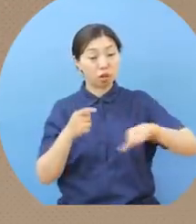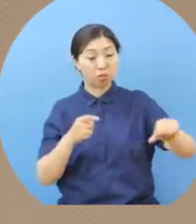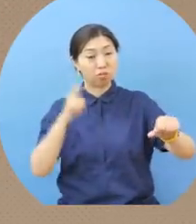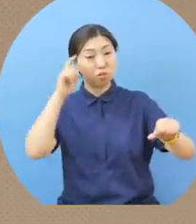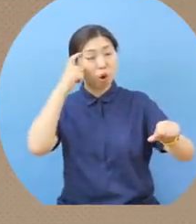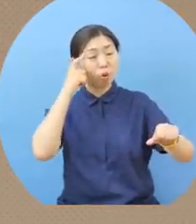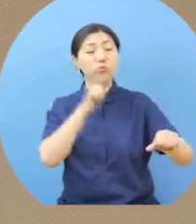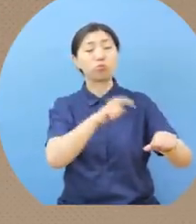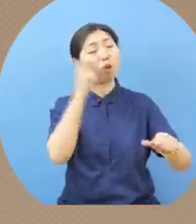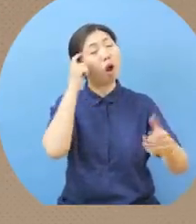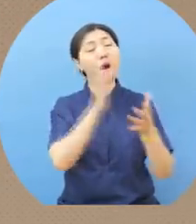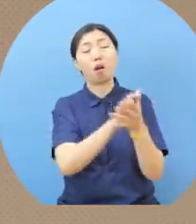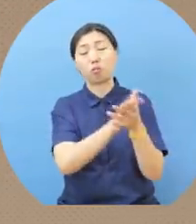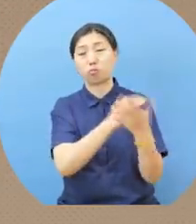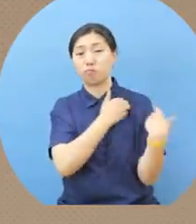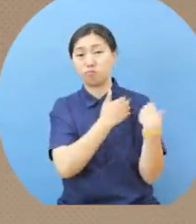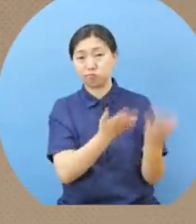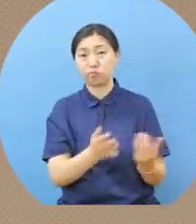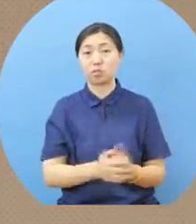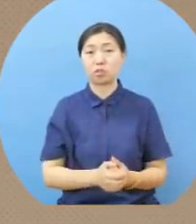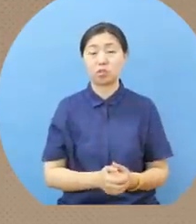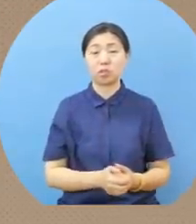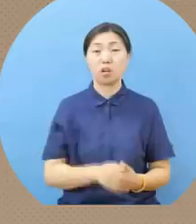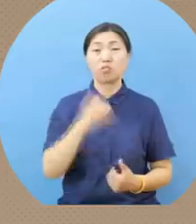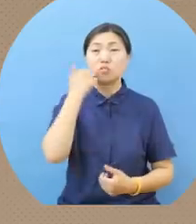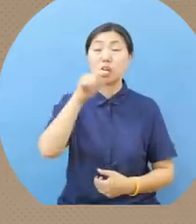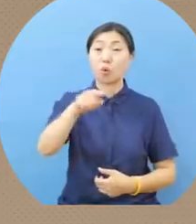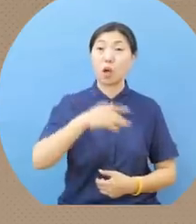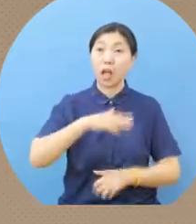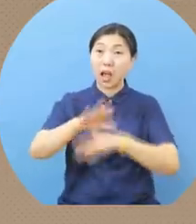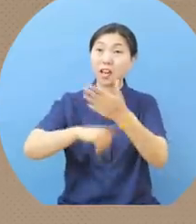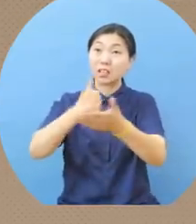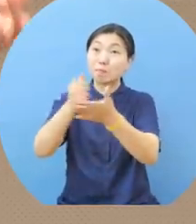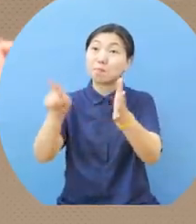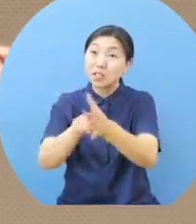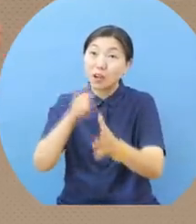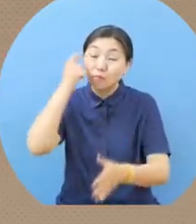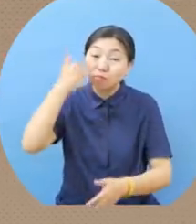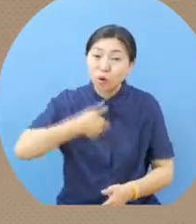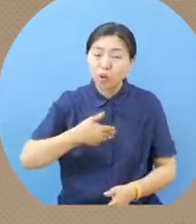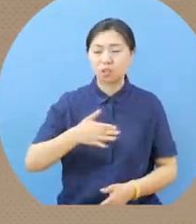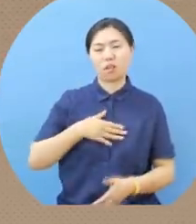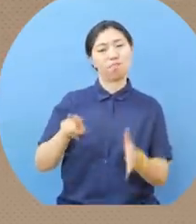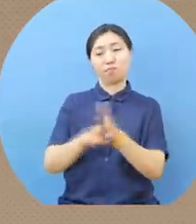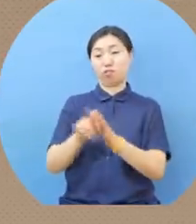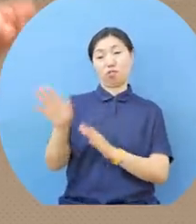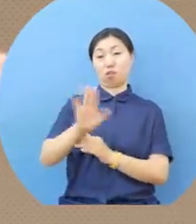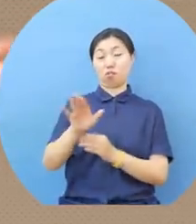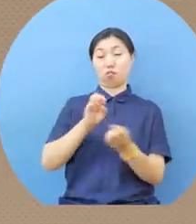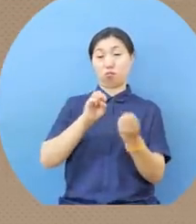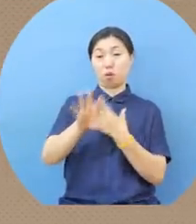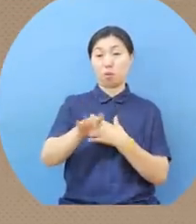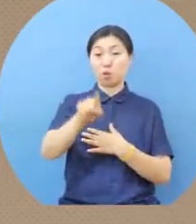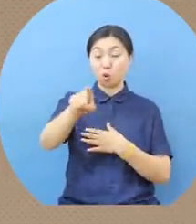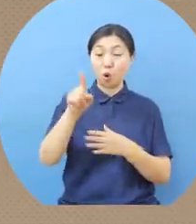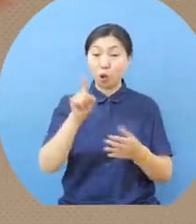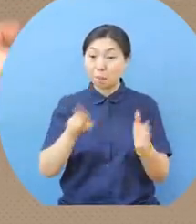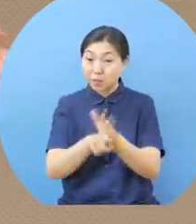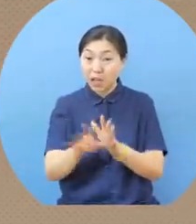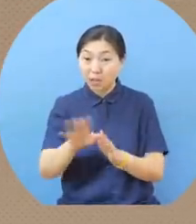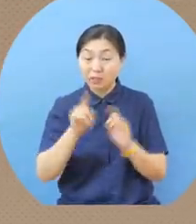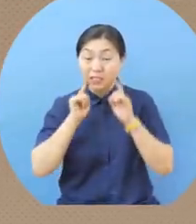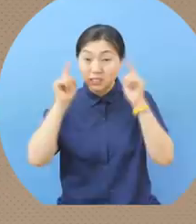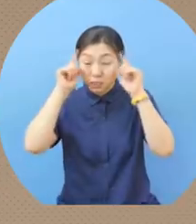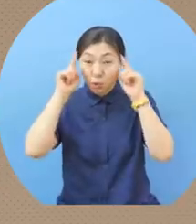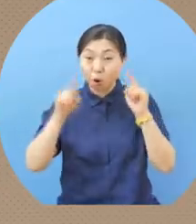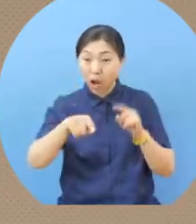터치 문제지 뭐 어 너 나한테 당시 하나님이 믿어요 그러면 난 아무 덜 난다 그러면 당신은 아무